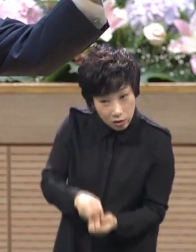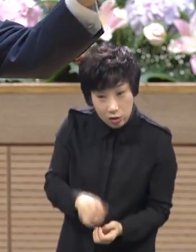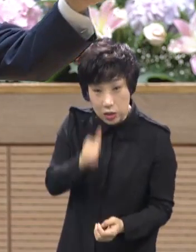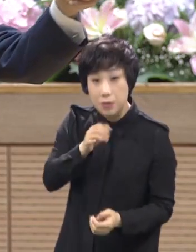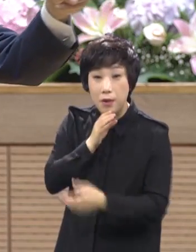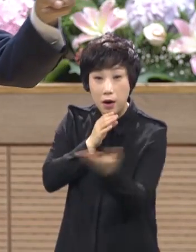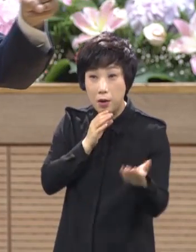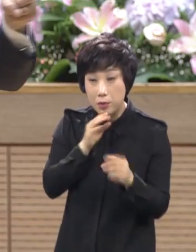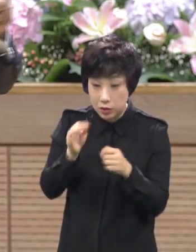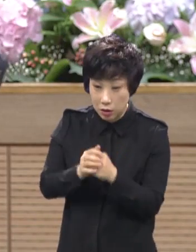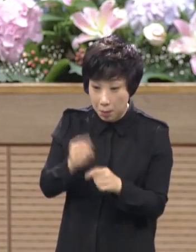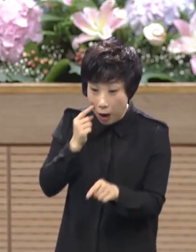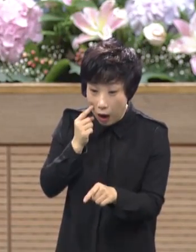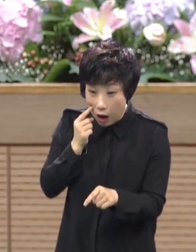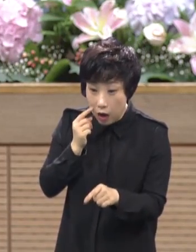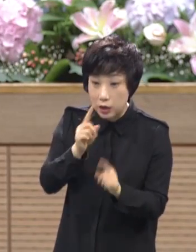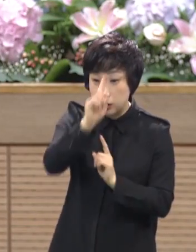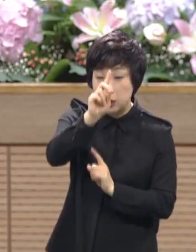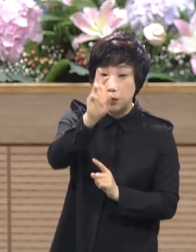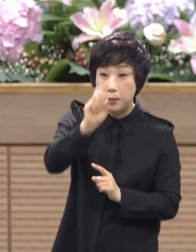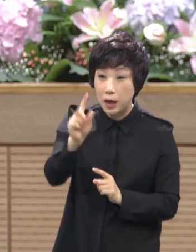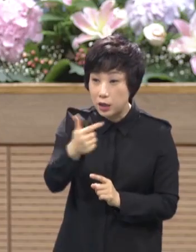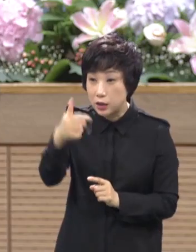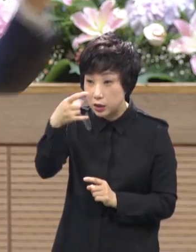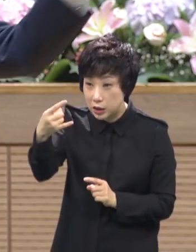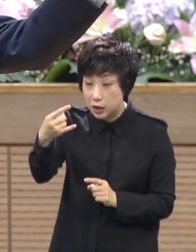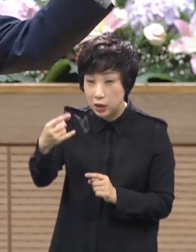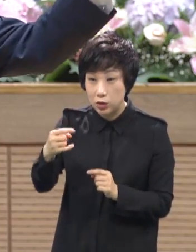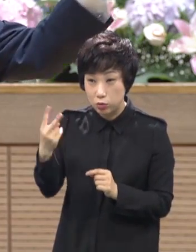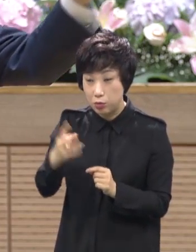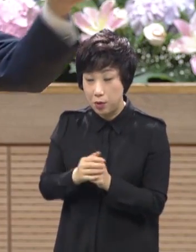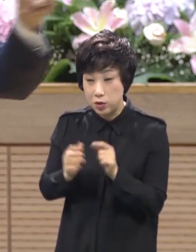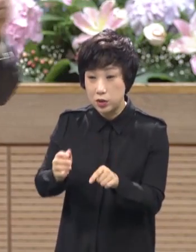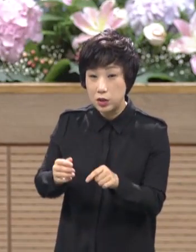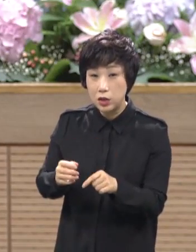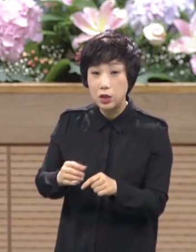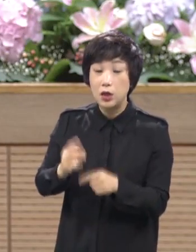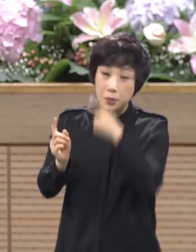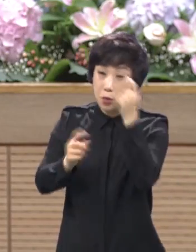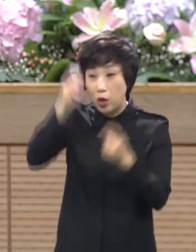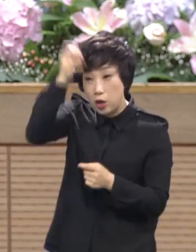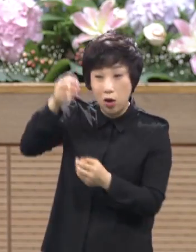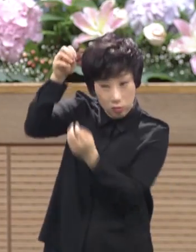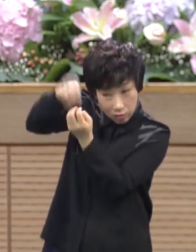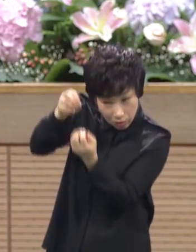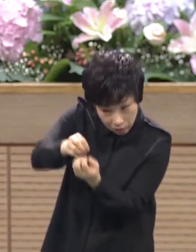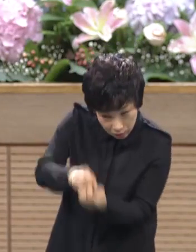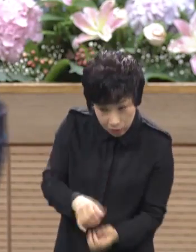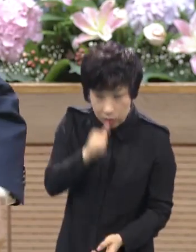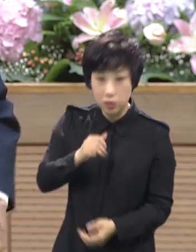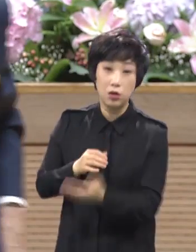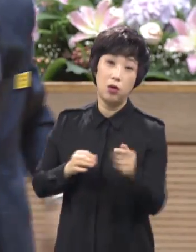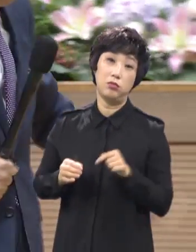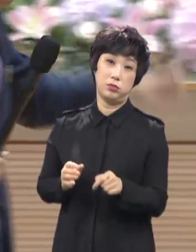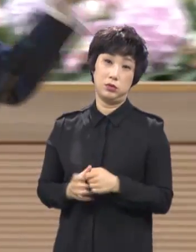다 이만이부터 다 내려온 그 계보요. 그 계보 고용이 똑같이 내려가는 거예요.